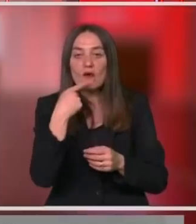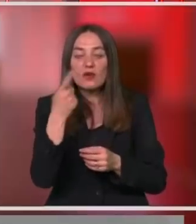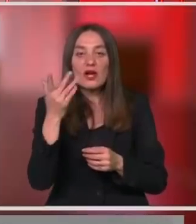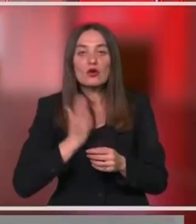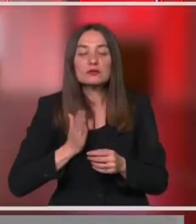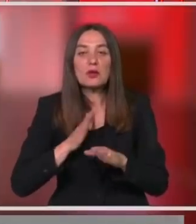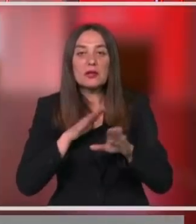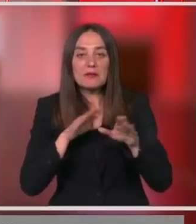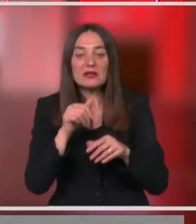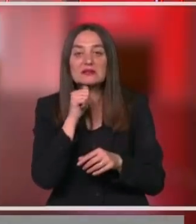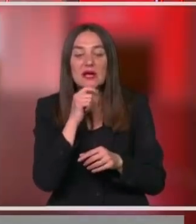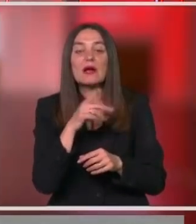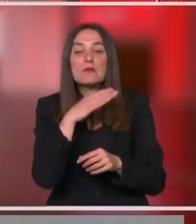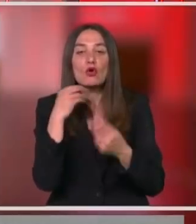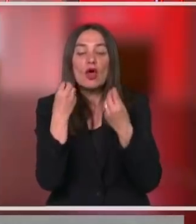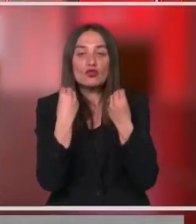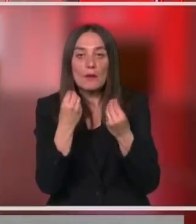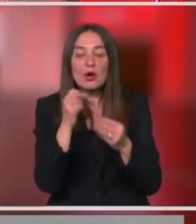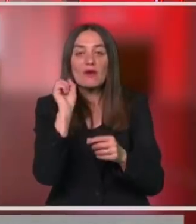gospodin ministar, jako je dobro da imamo,